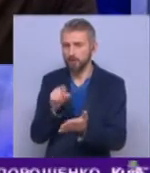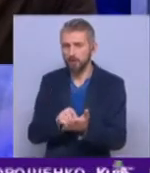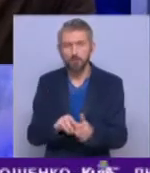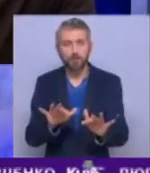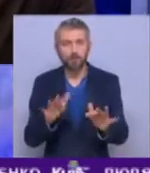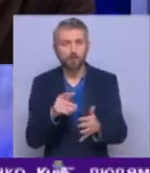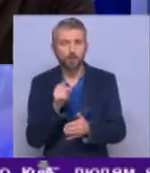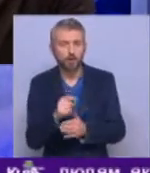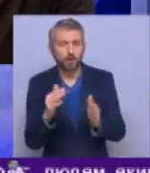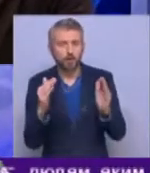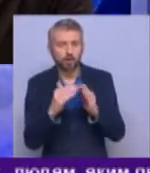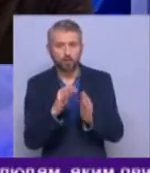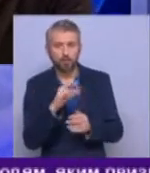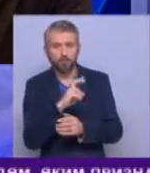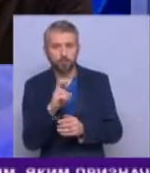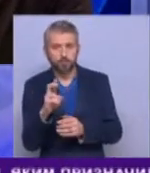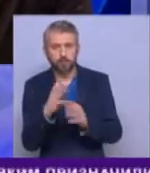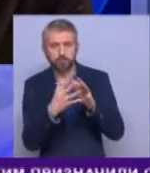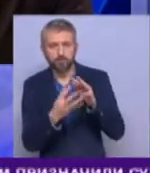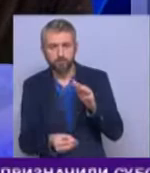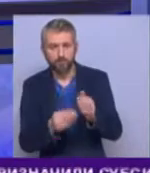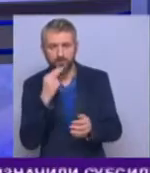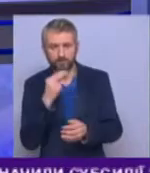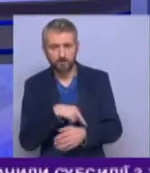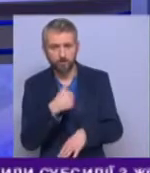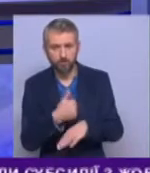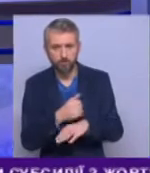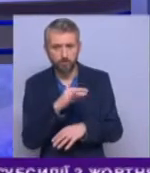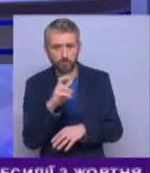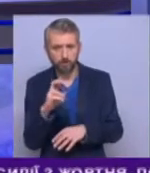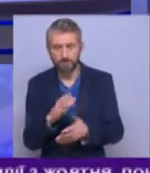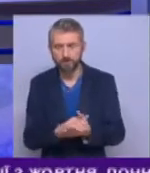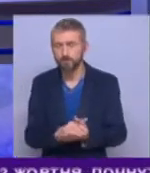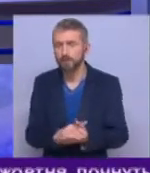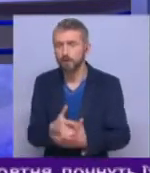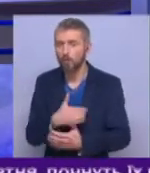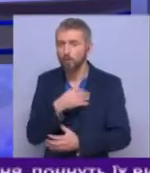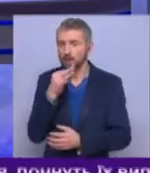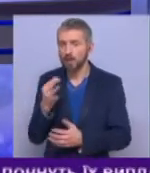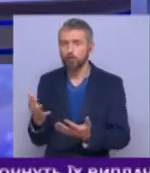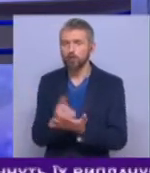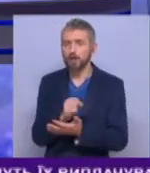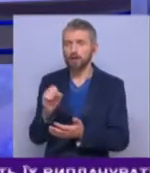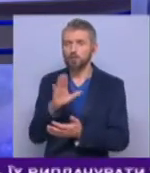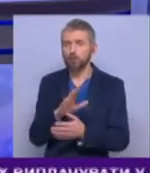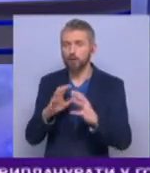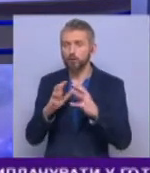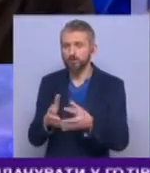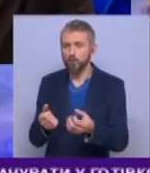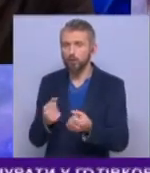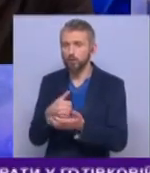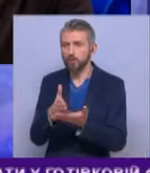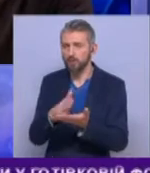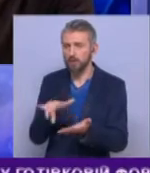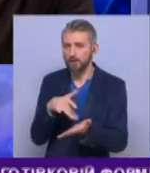Бог, там з будинка ОСББ впаде бурулька, те, винен шеф що, ОСББ? Що досягнення європейського світу утримання так.